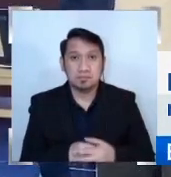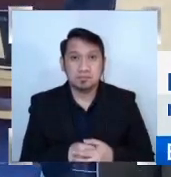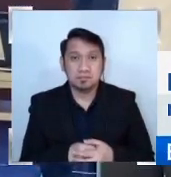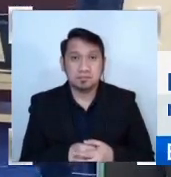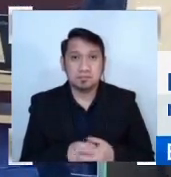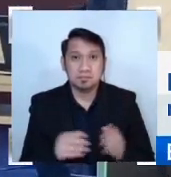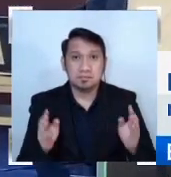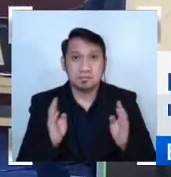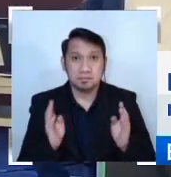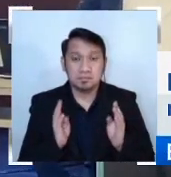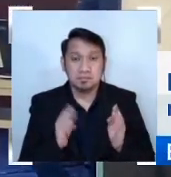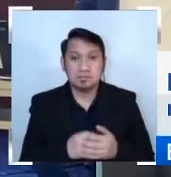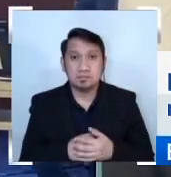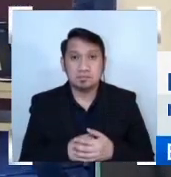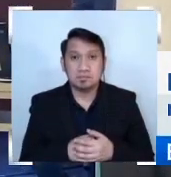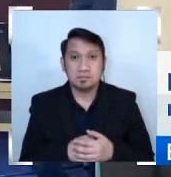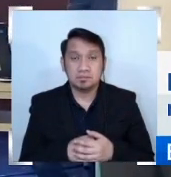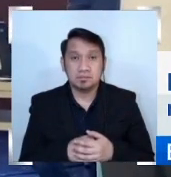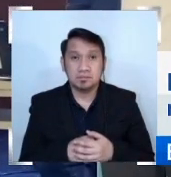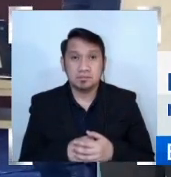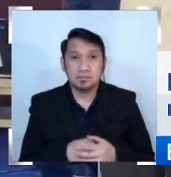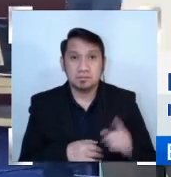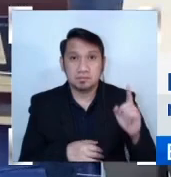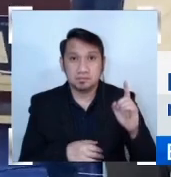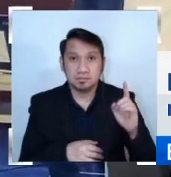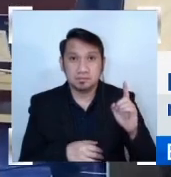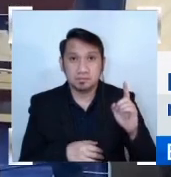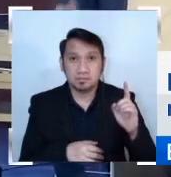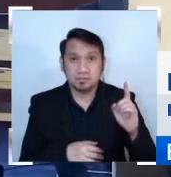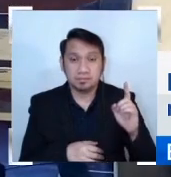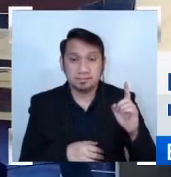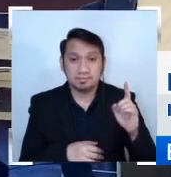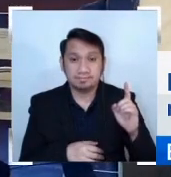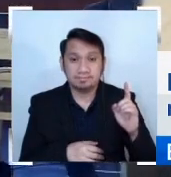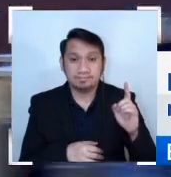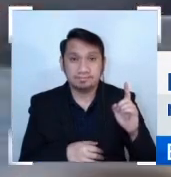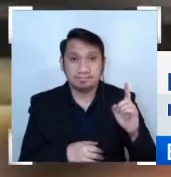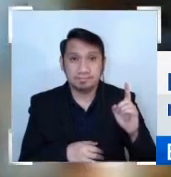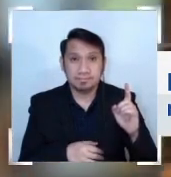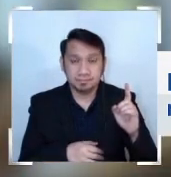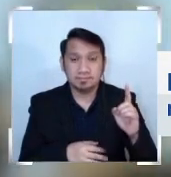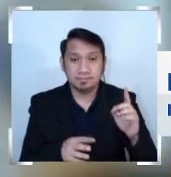Iprinoklama na sina Mayor Benjamin Magalong, Vice Mayor Faustino Oloan, at Representative Marquez Go.